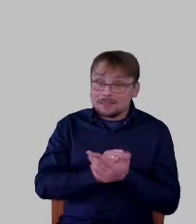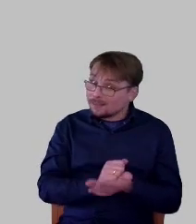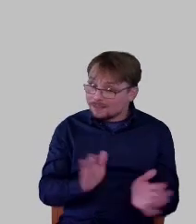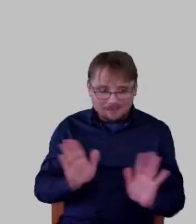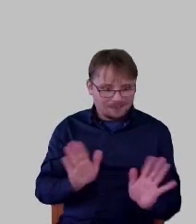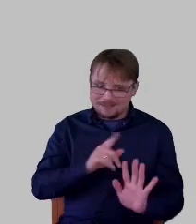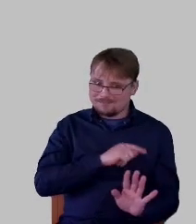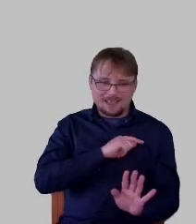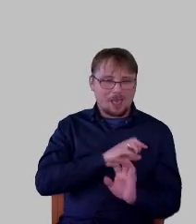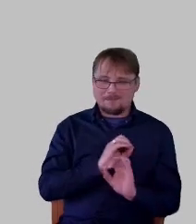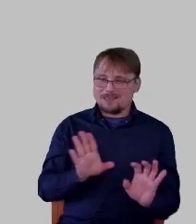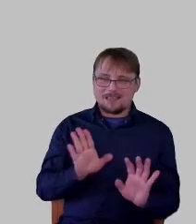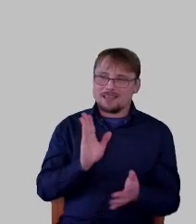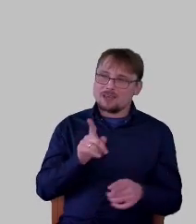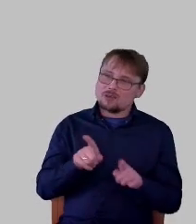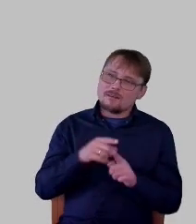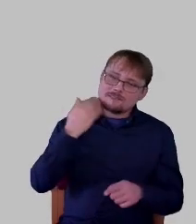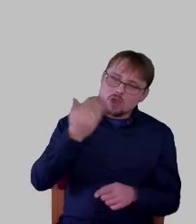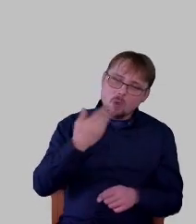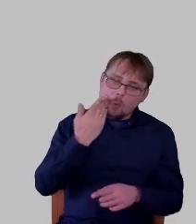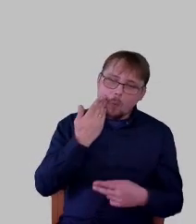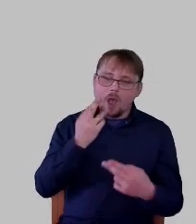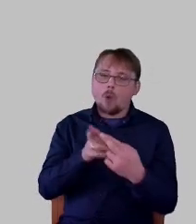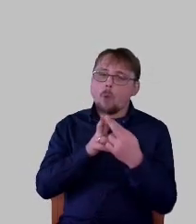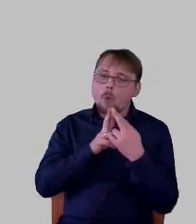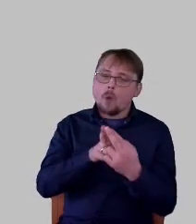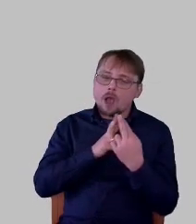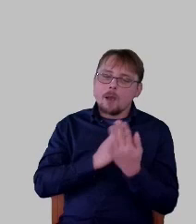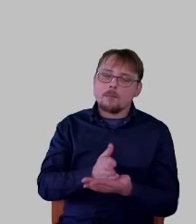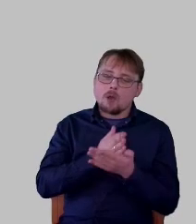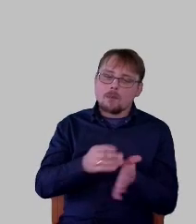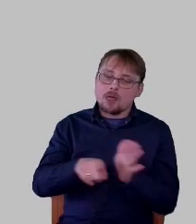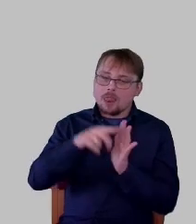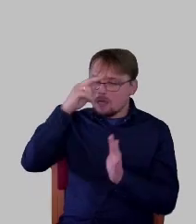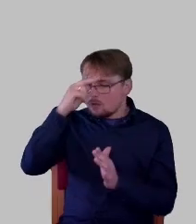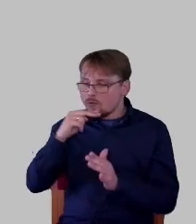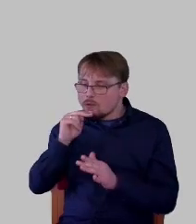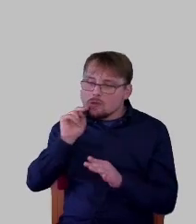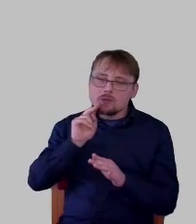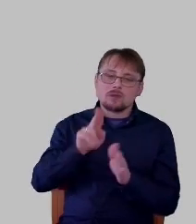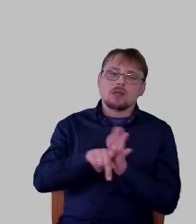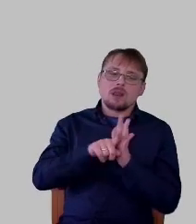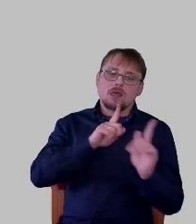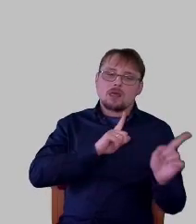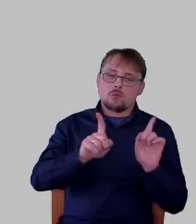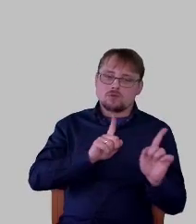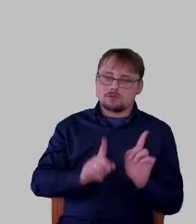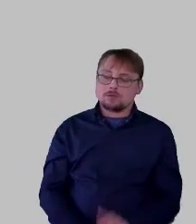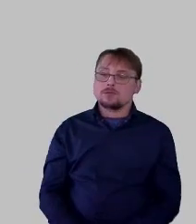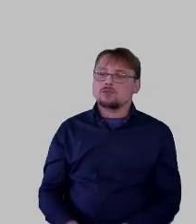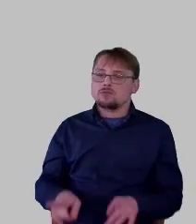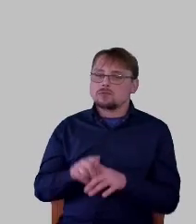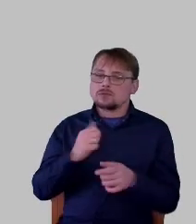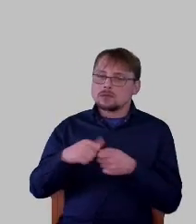pomocy psychologiczno-pedagogicznej, ale porady, konsultacje, pomoc udzielana rodzicom i nauczycielom, a także te nowe możliwości współpracy